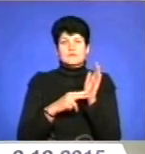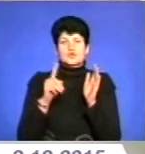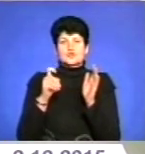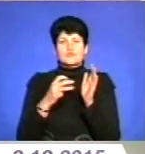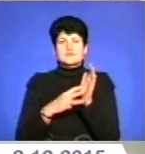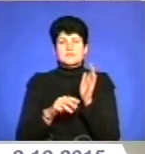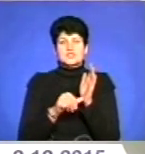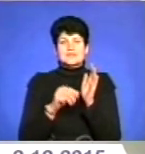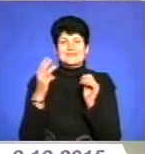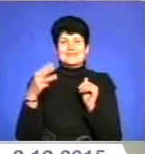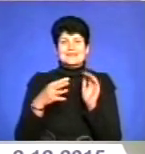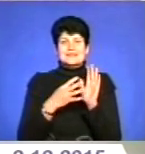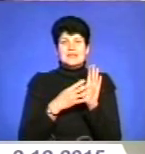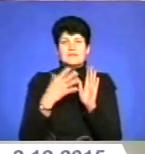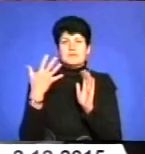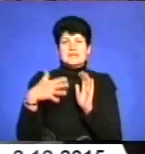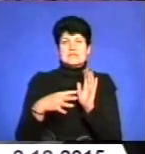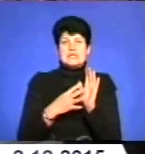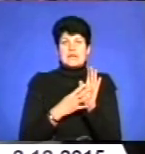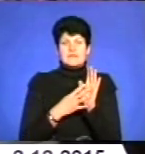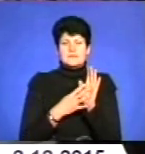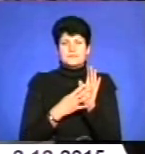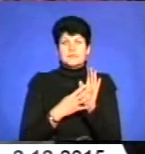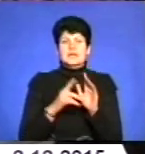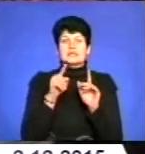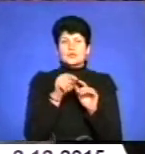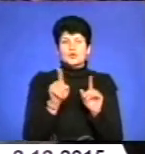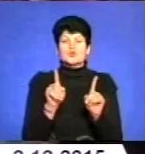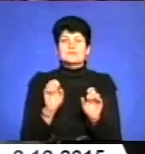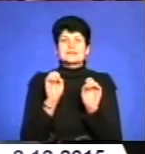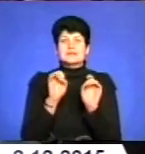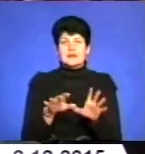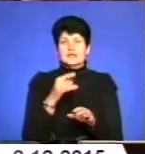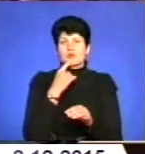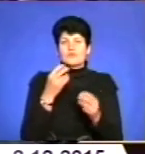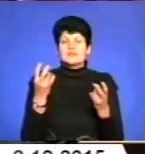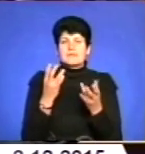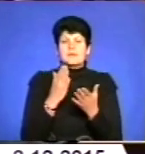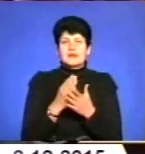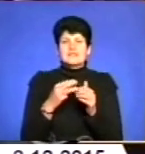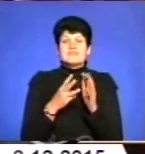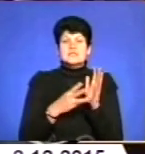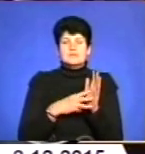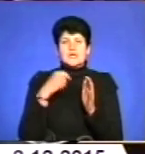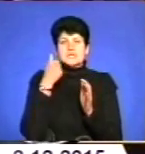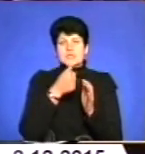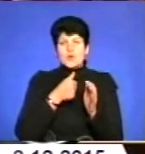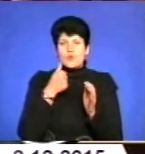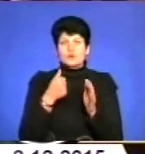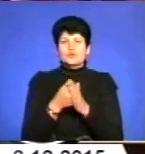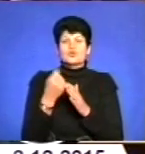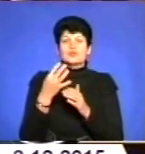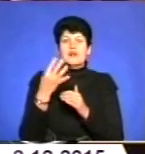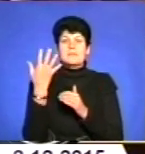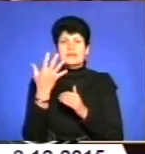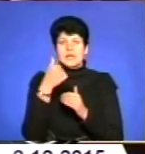186 39 59. Для того, щоб здати кров, це треба мати 18 років до 45 років, 2